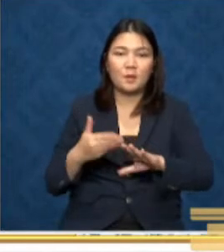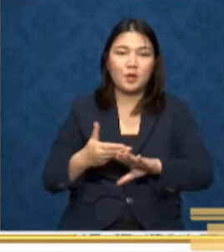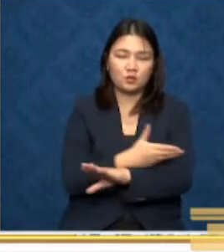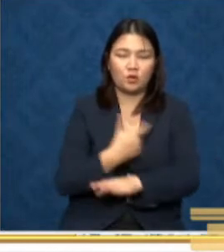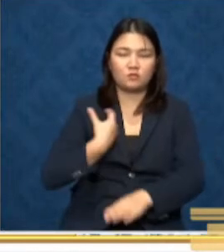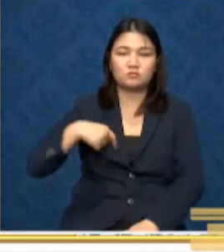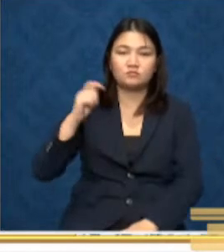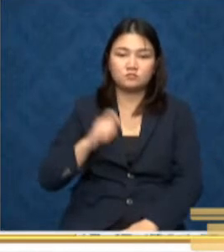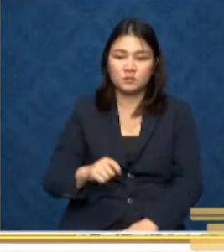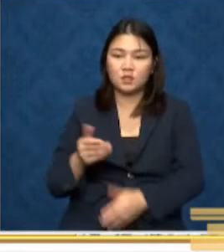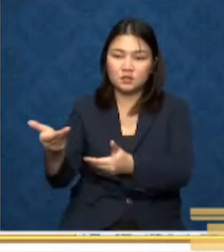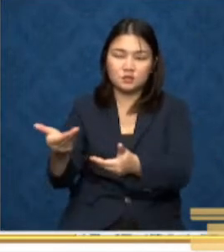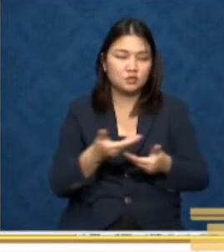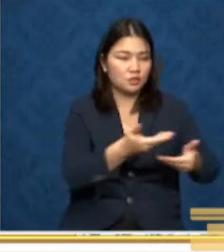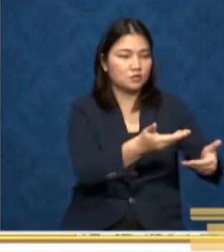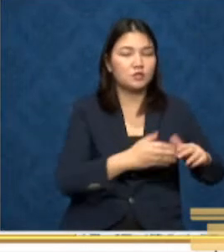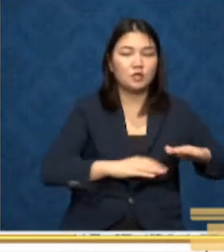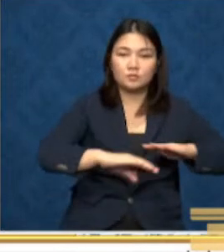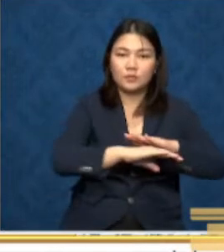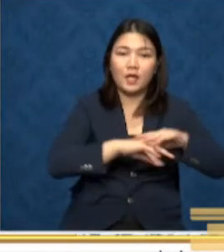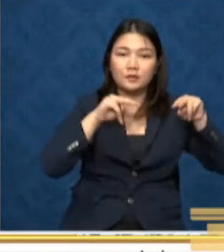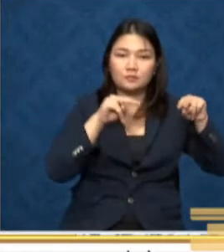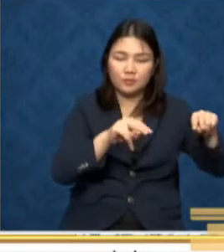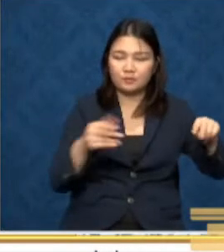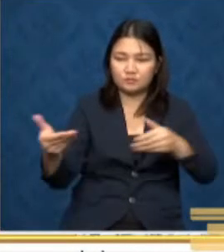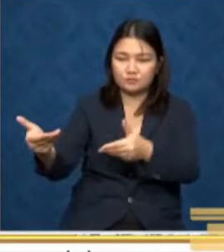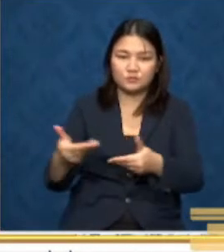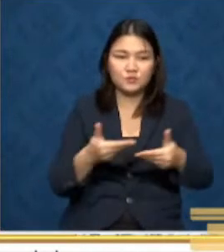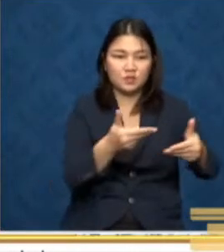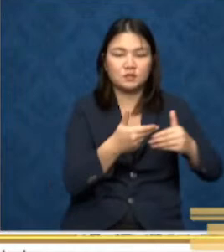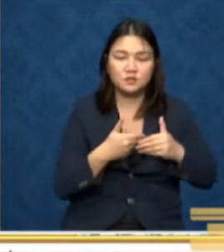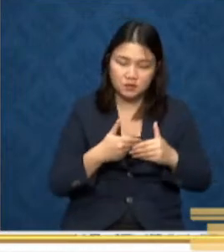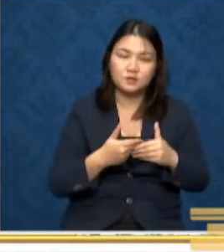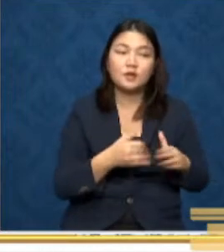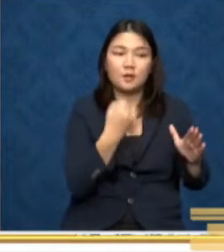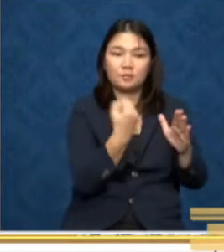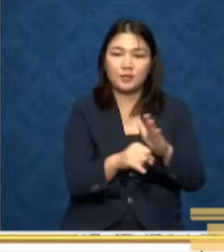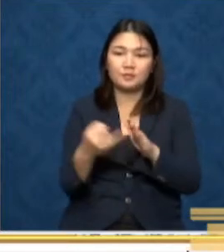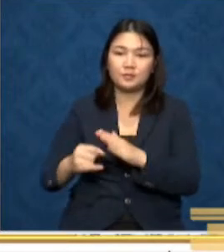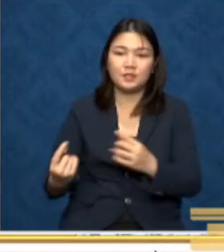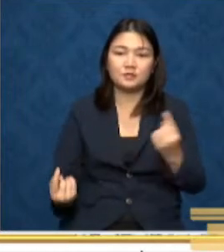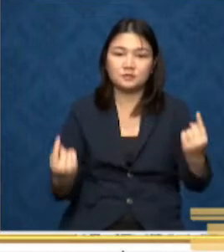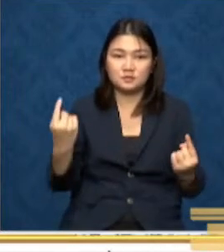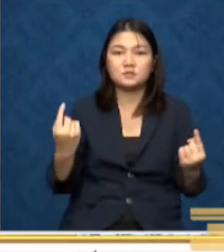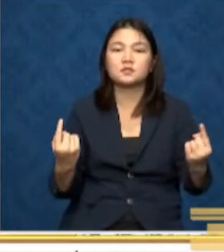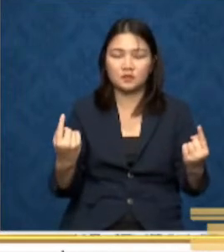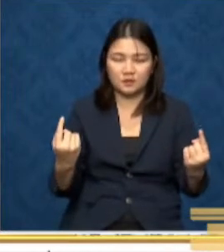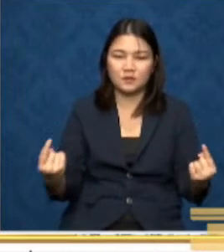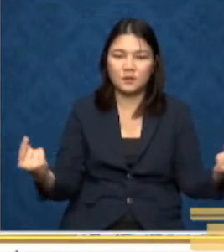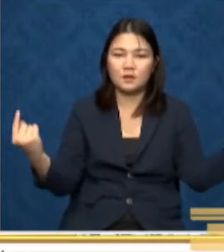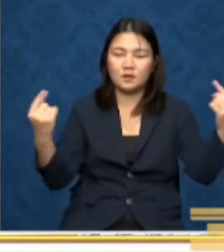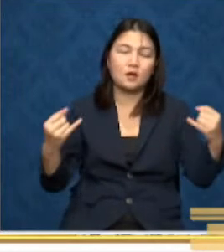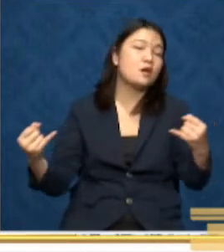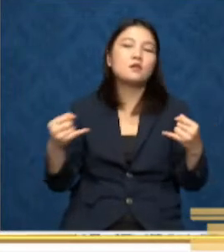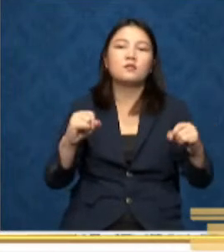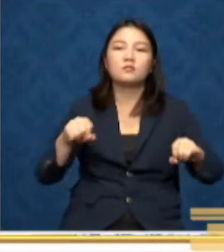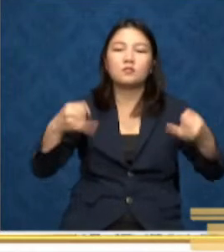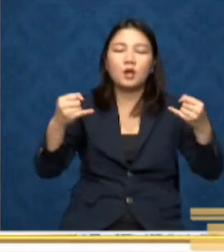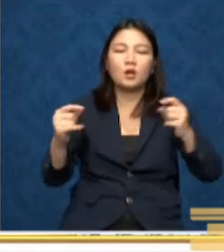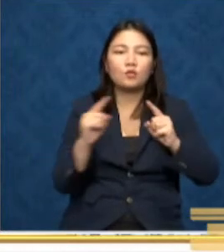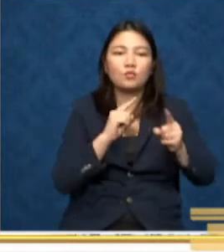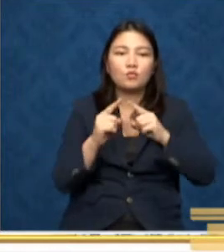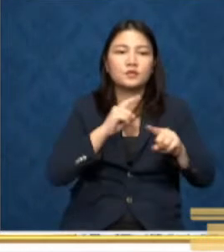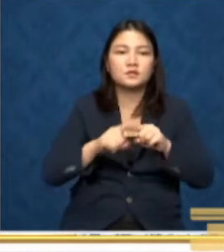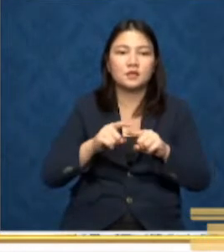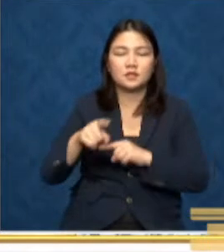ยมีพยานผู้เสียหายทั้ง2ฝ่ายและผู้กระทำผิดของทั้ง2ฝ่ายค่ะในประเทศอาร์เจนตินาและก่อนและหลังเผด็จการพิโนเชนะ